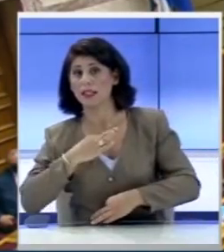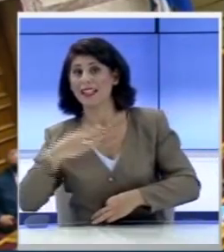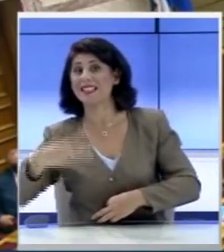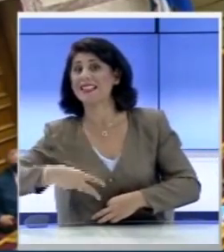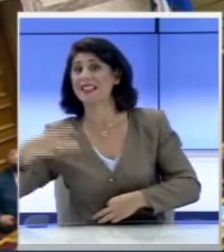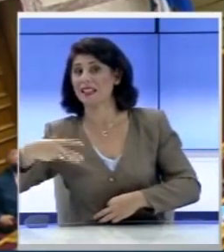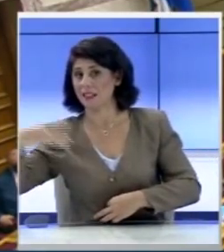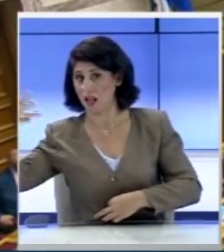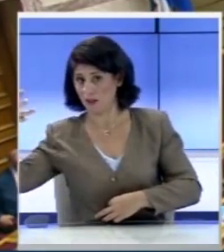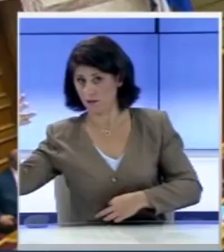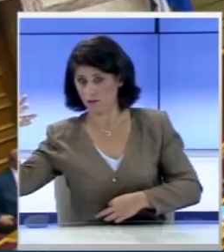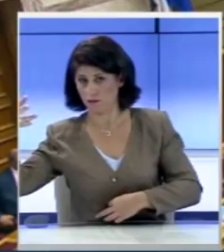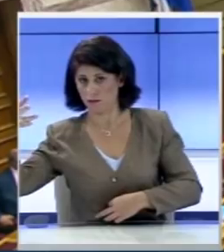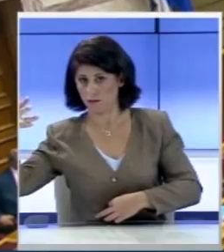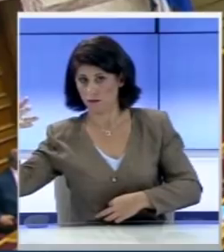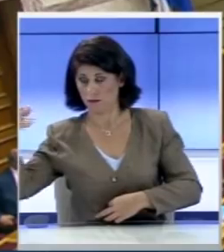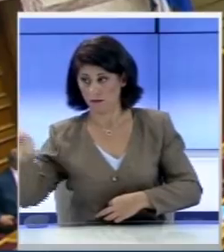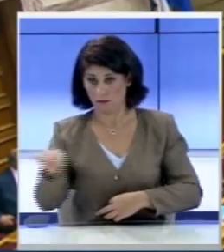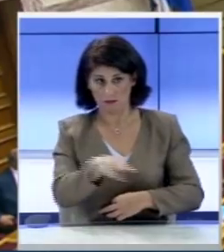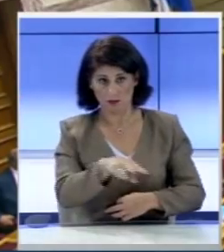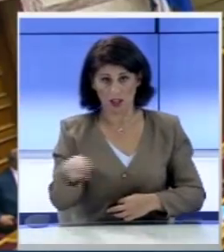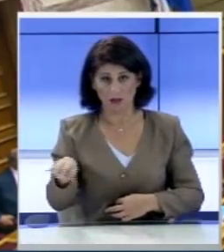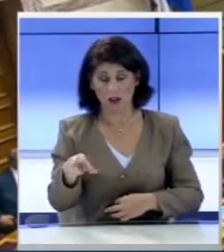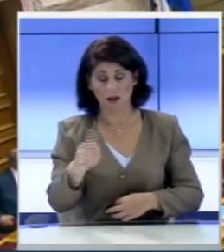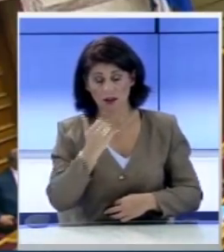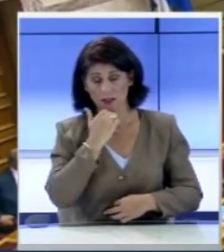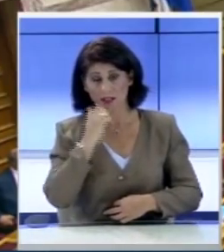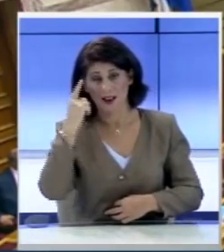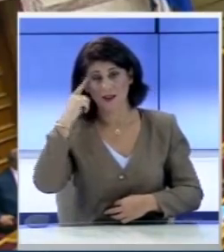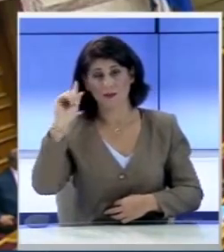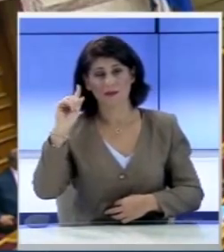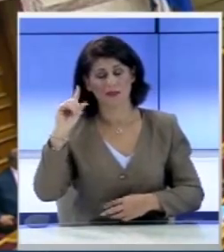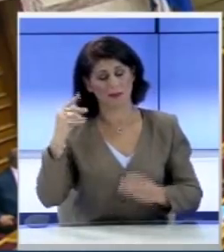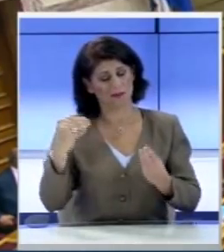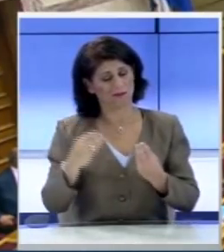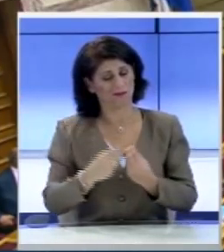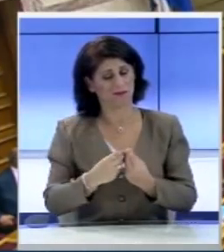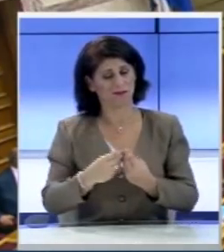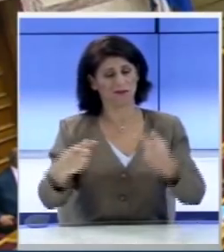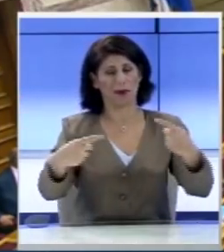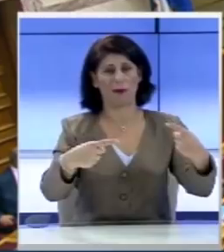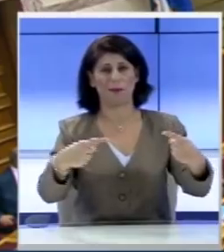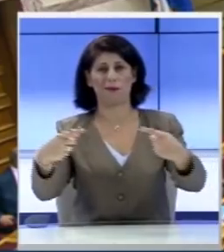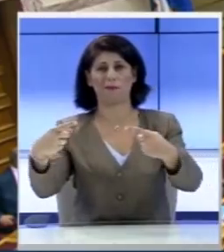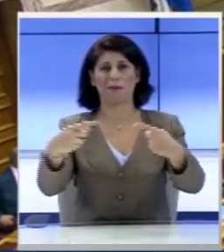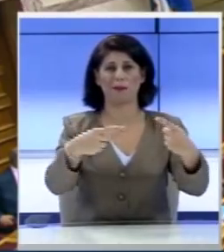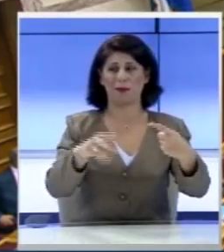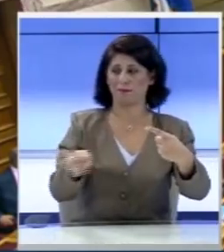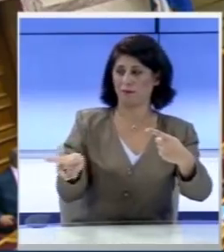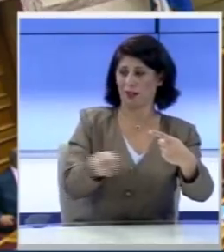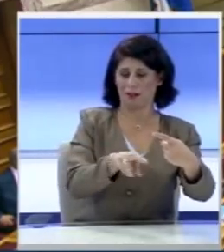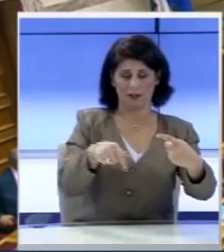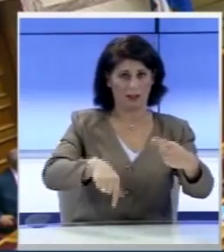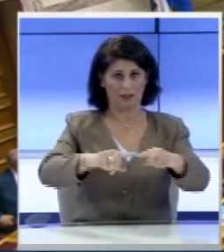ΣΥΡΙΖΑ, αν νομίζετε ότι με μια βολική αντιπαράθεσή σας μεταξύ σας